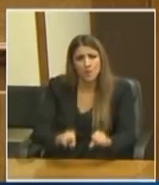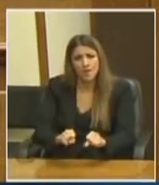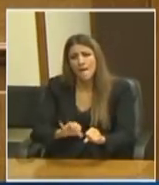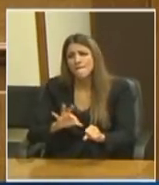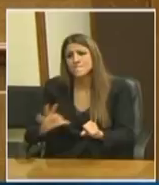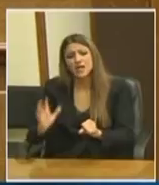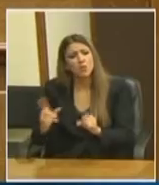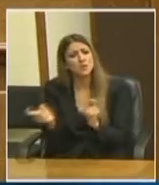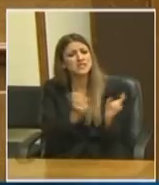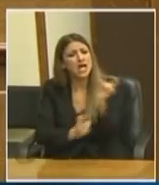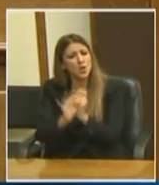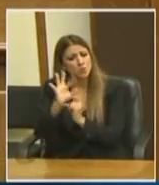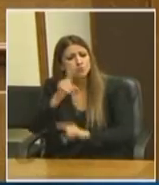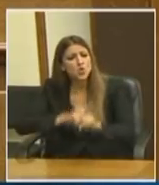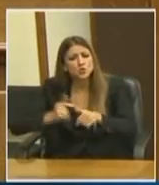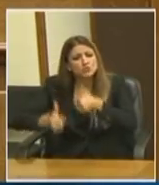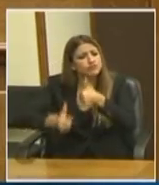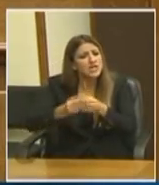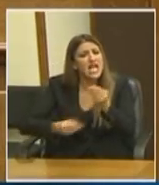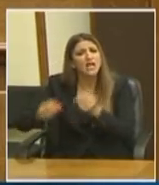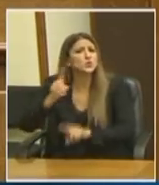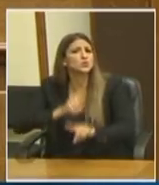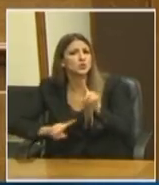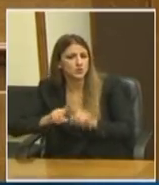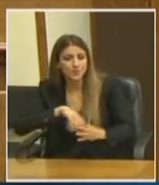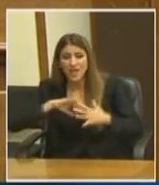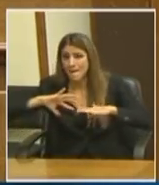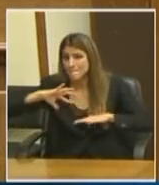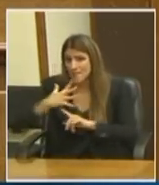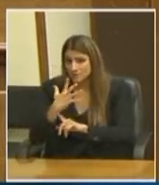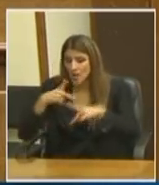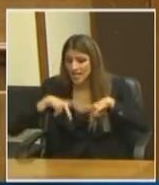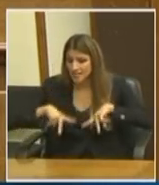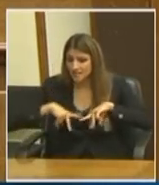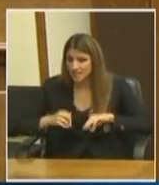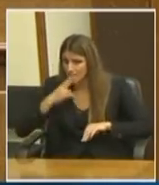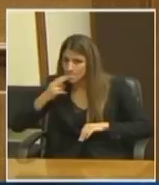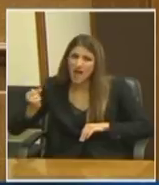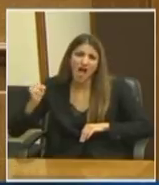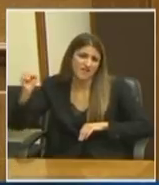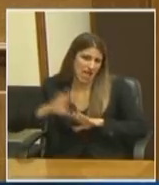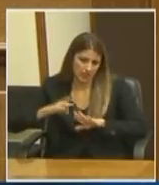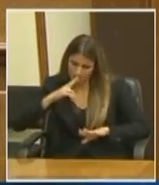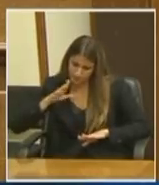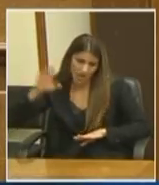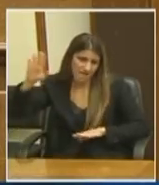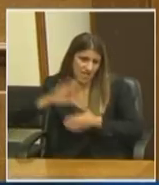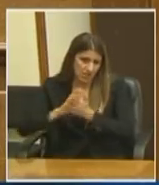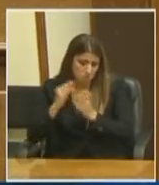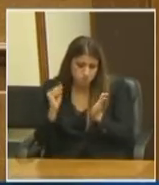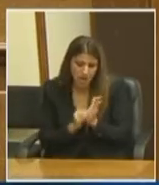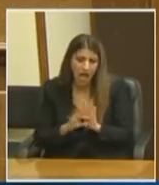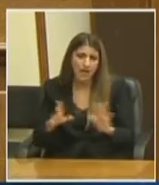εταίρος. Πέμπτον, ο τρόπος που πολιτεύεται η κυβέρνηση είναι αυταρχικός το λιγότερο. Είναι πρωτοφανή όλα αυτά με τη